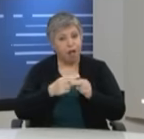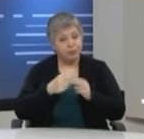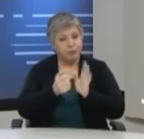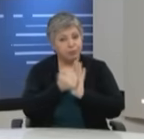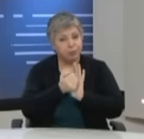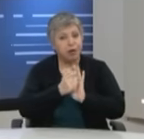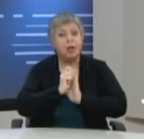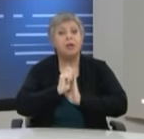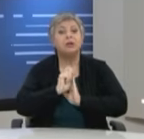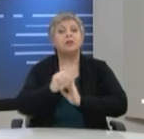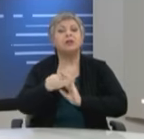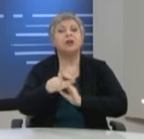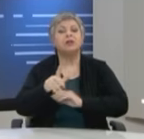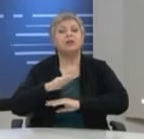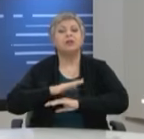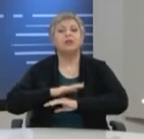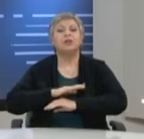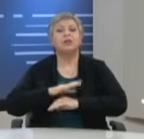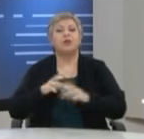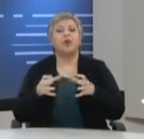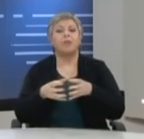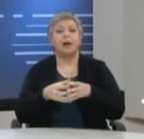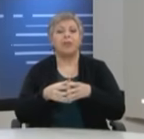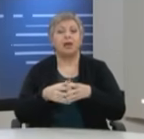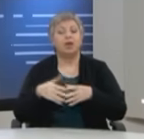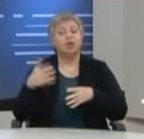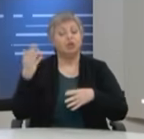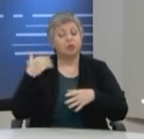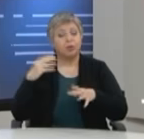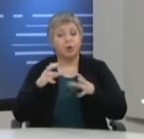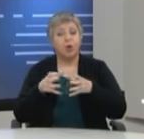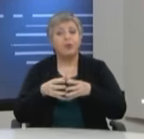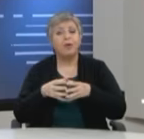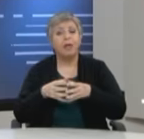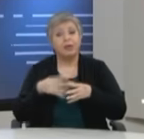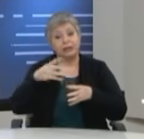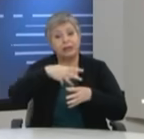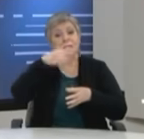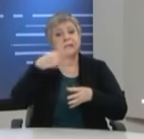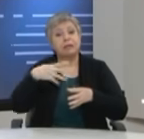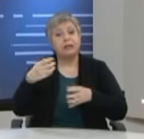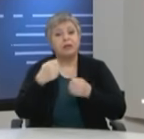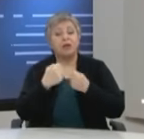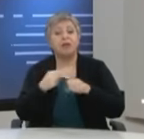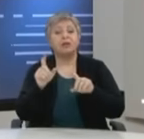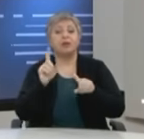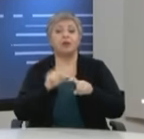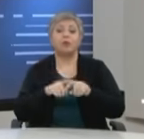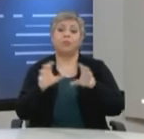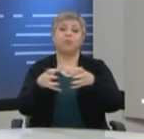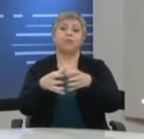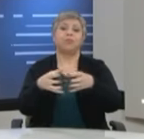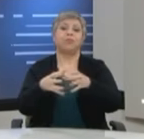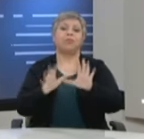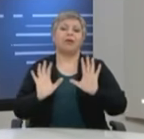οποία καταθέτω στα πρακτικά, η ΣΥΡΙΖΑΝΕΛ τότε, όλοι παρέα εσείς, δώσατε το